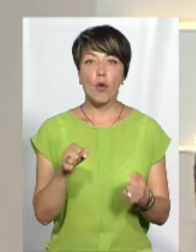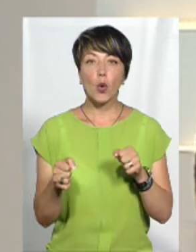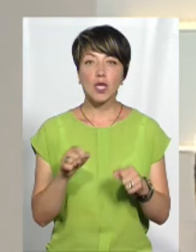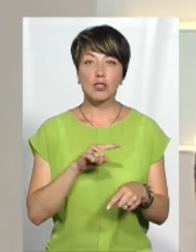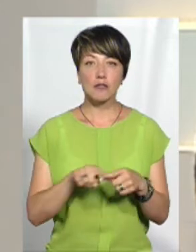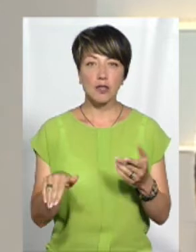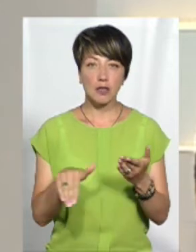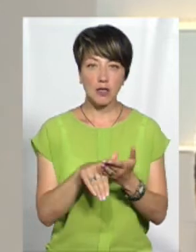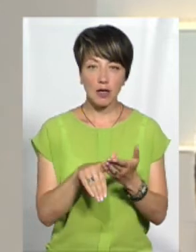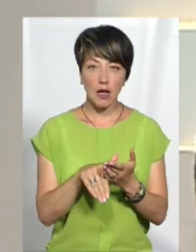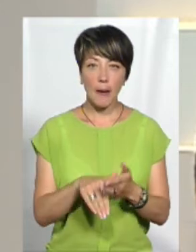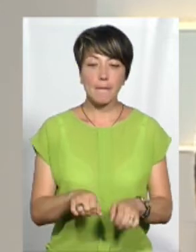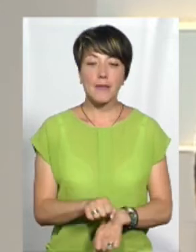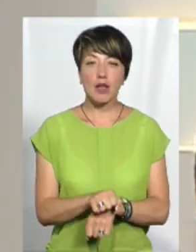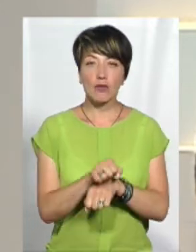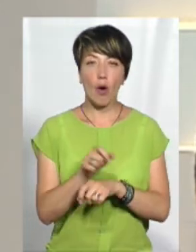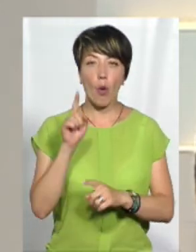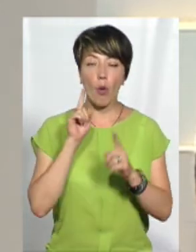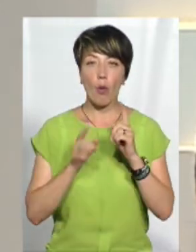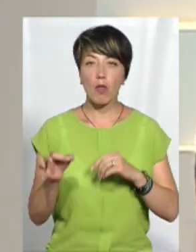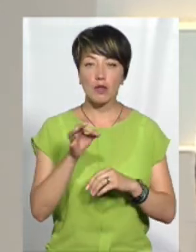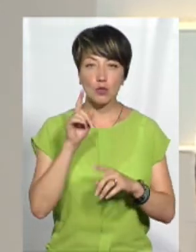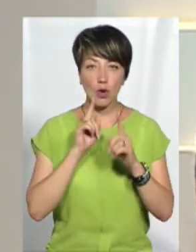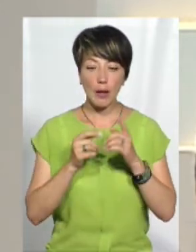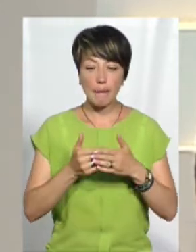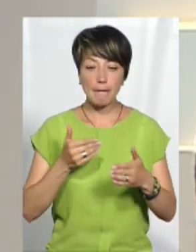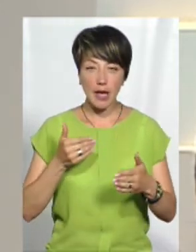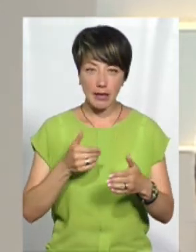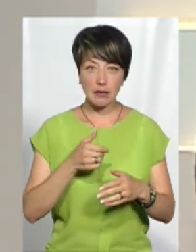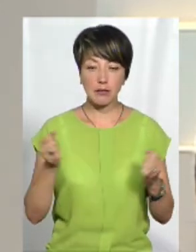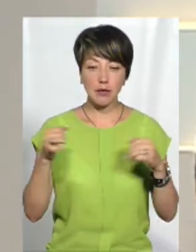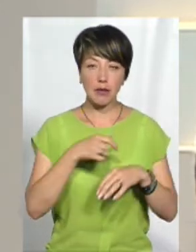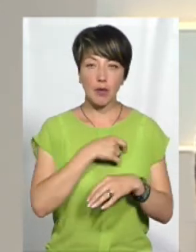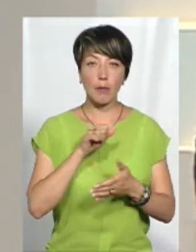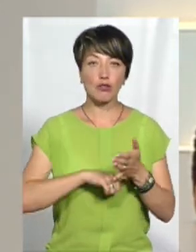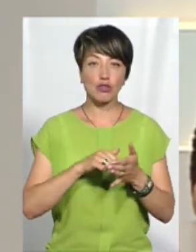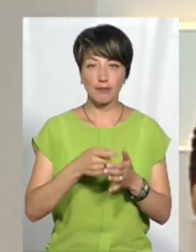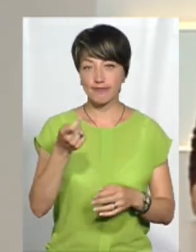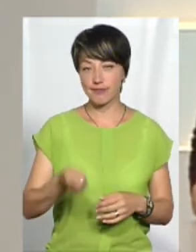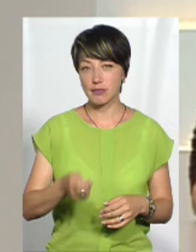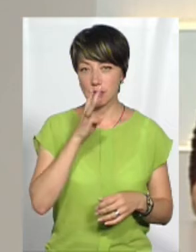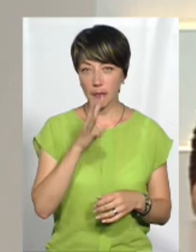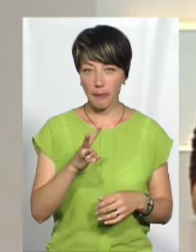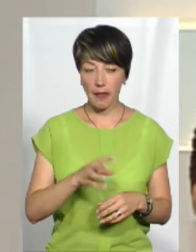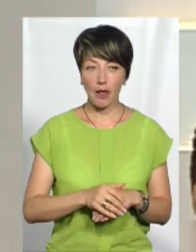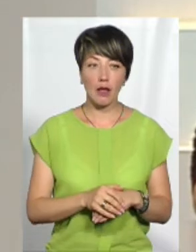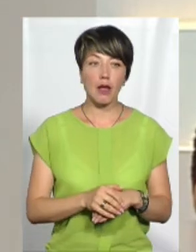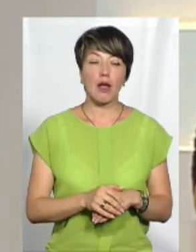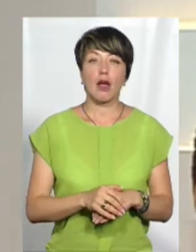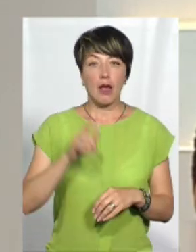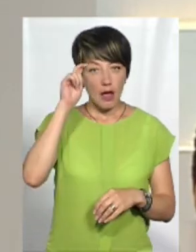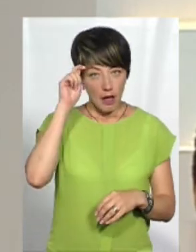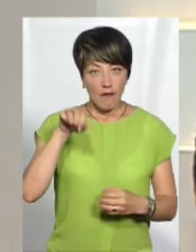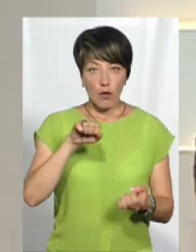пікетували обласну раду перед черговим засіданням сесії. Причиною стала мала зарплата. Віталій Килимник, водій